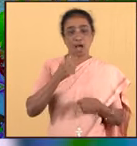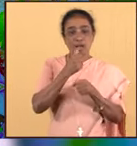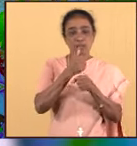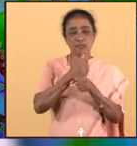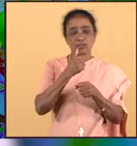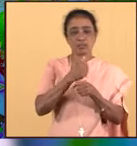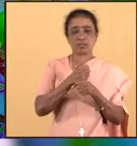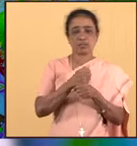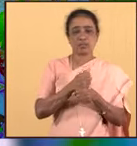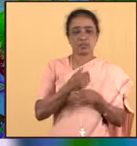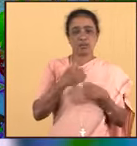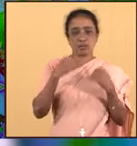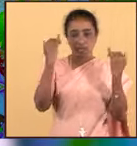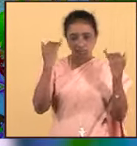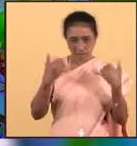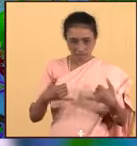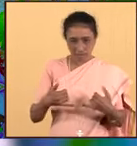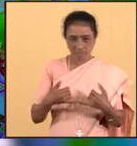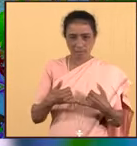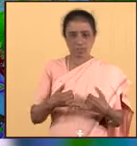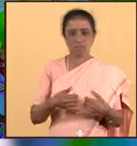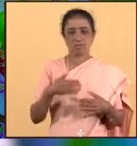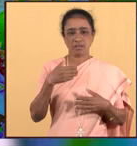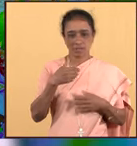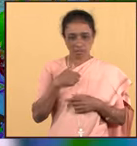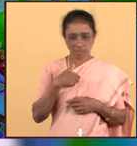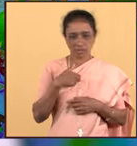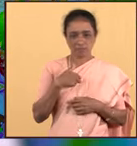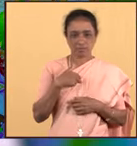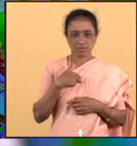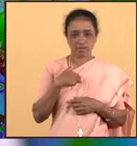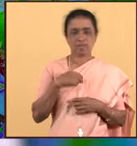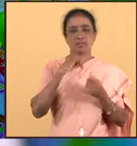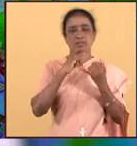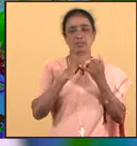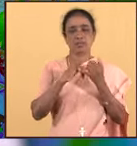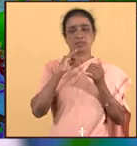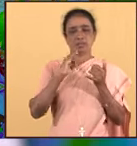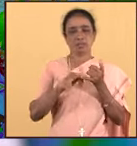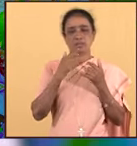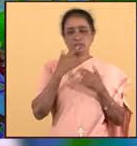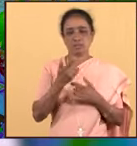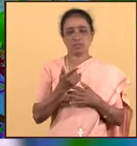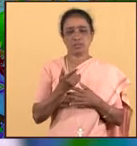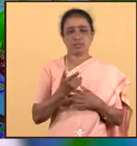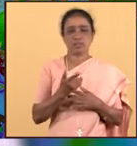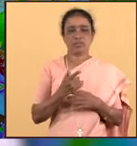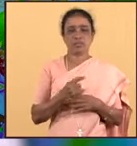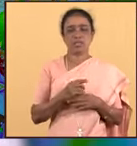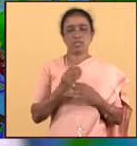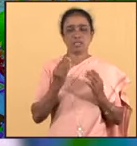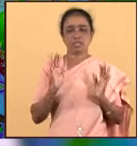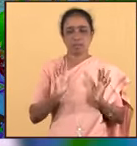அப்போ அரசுக்கு பார்த்தோன்னா நம்ம இந்திய திருநாட்டுக்கு நம்ம அரசு என்ன சொல்லுவோம்? செக்குலர் ஸ்டேட். செக்குலர் ஸ்டேட்னா